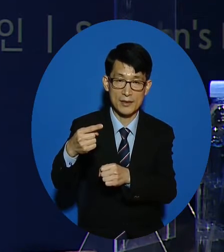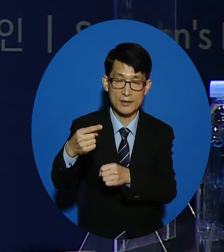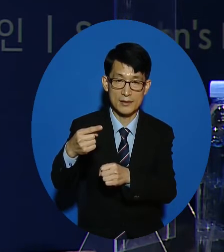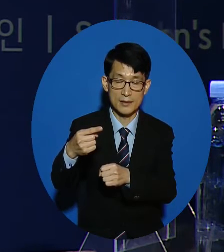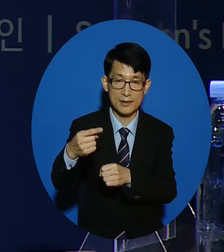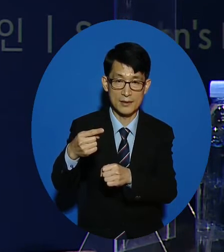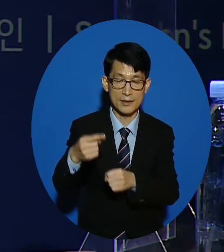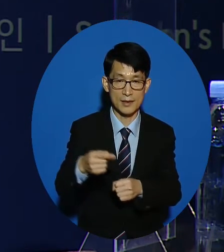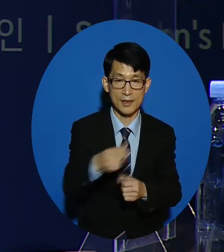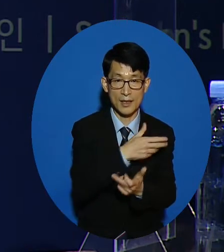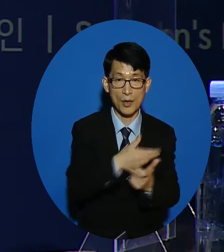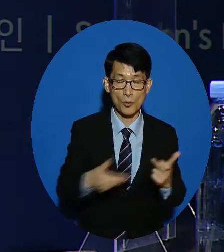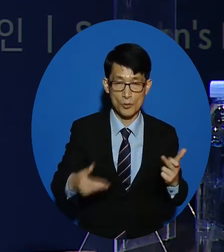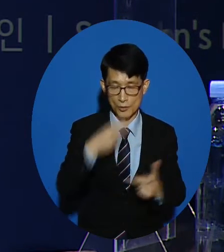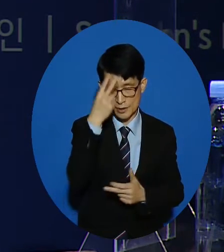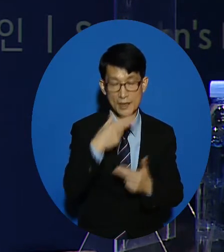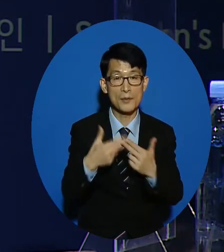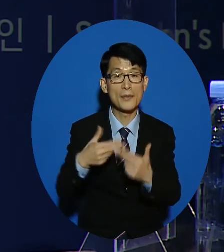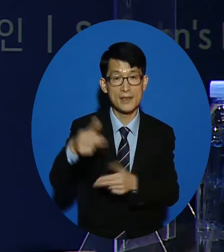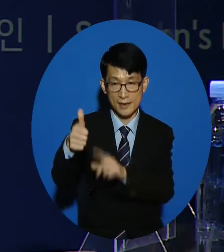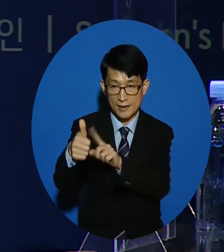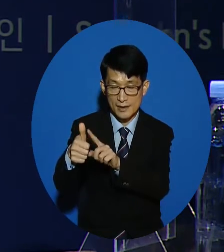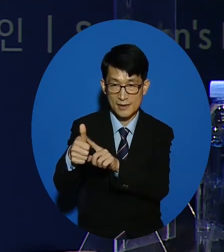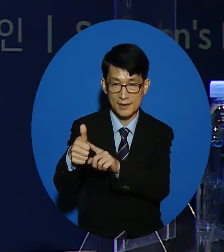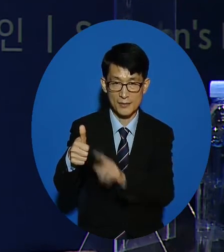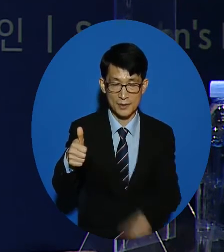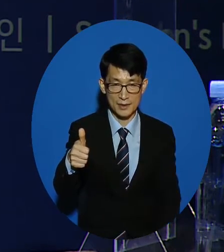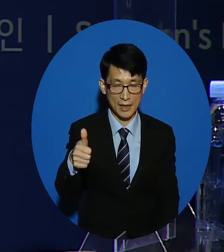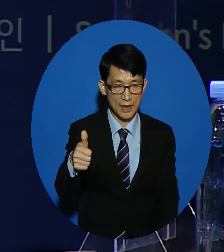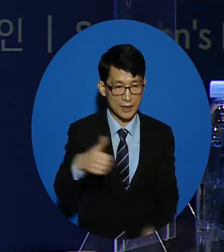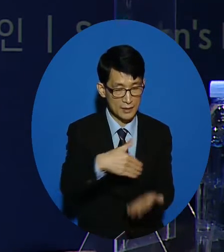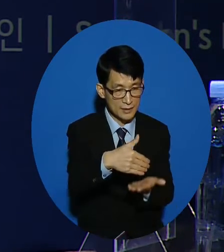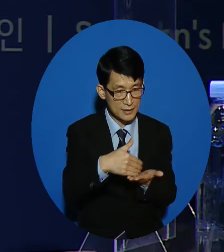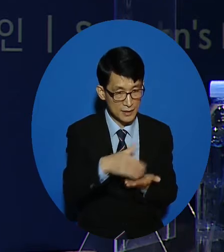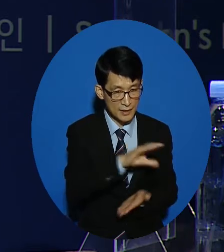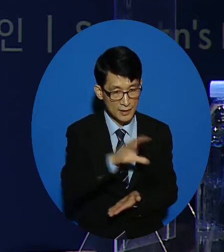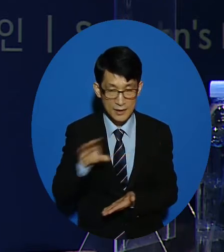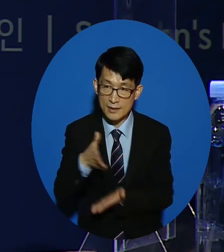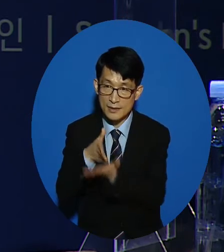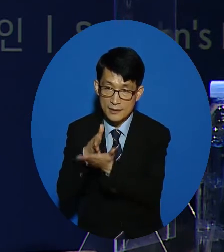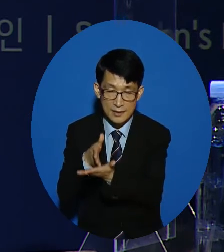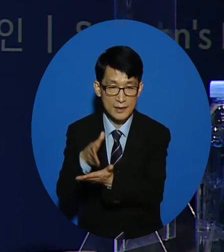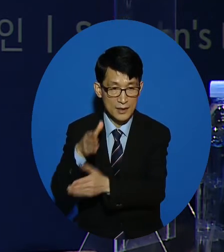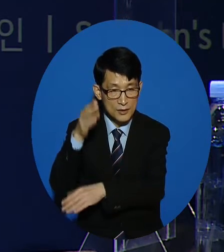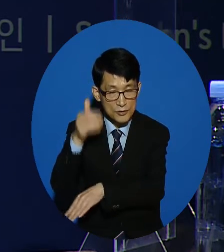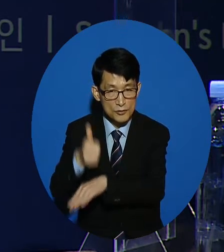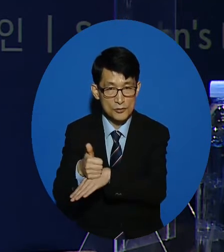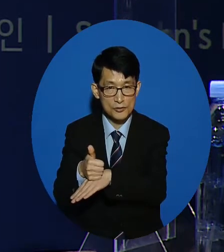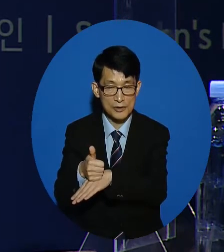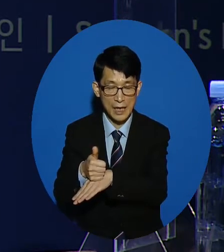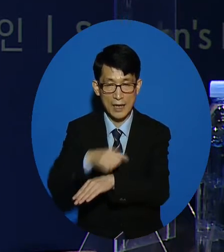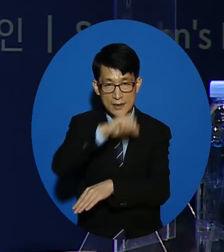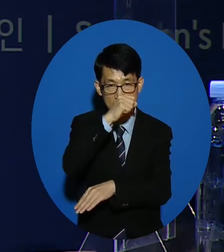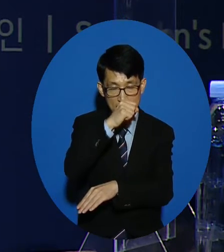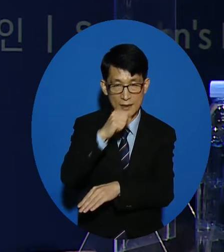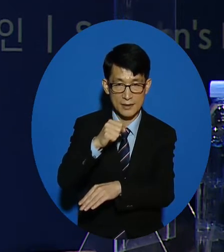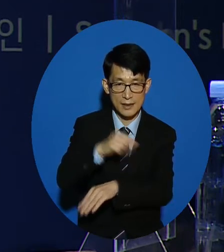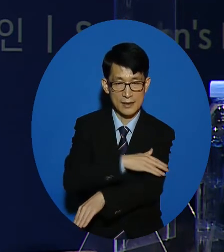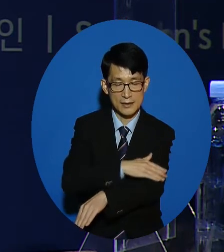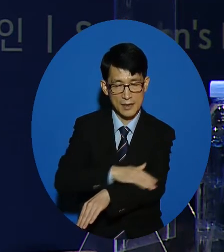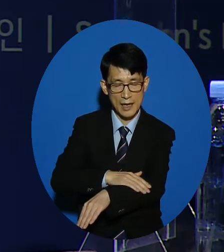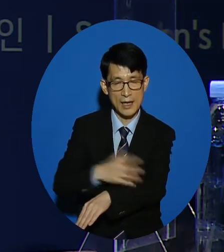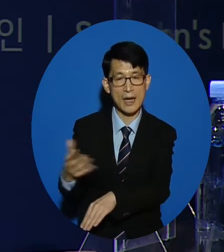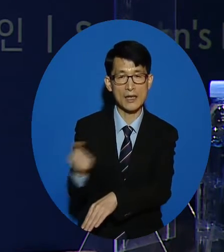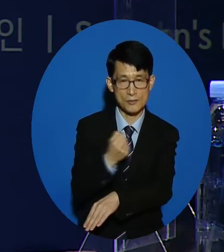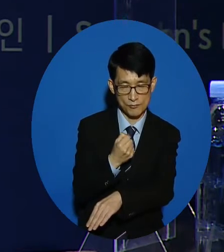임주성 회장님이 자네 덕분에 우리 예산 선내 이 소리를 반드시 들을 수 있도록 저